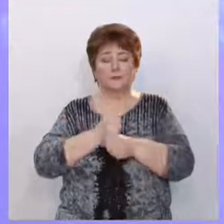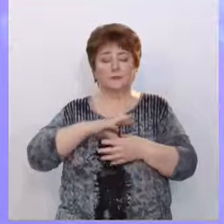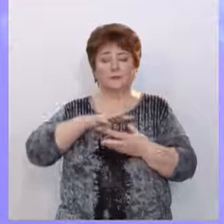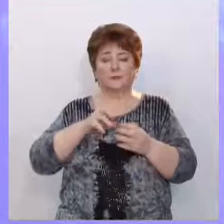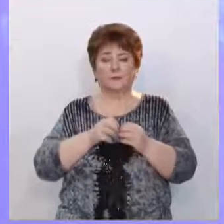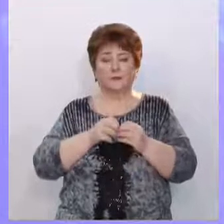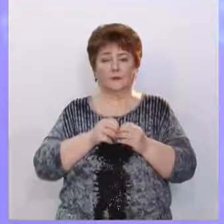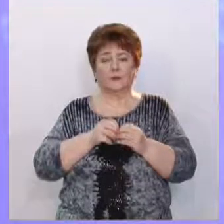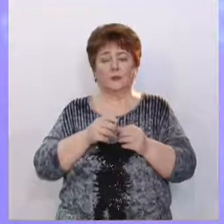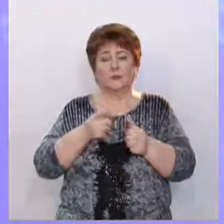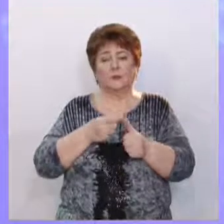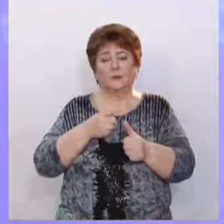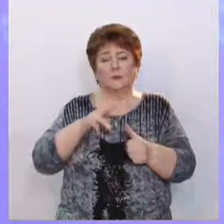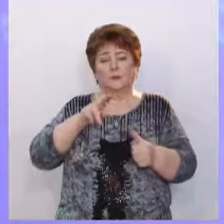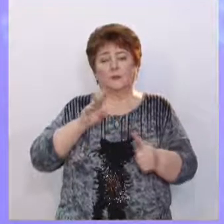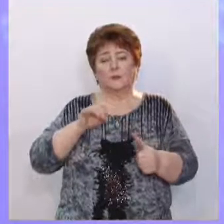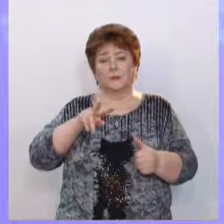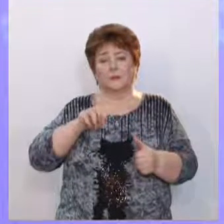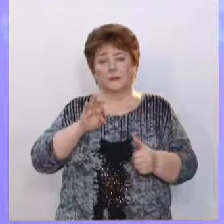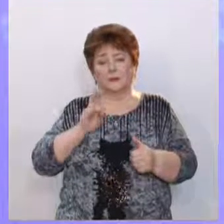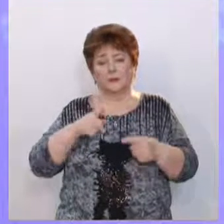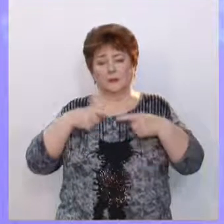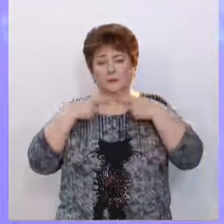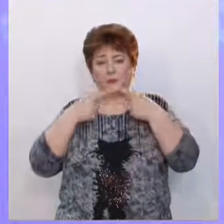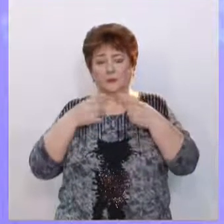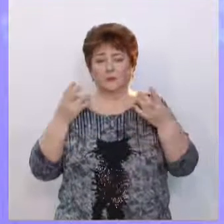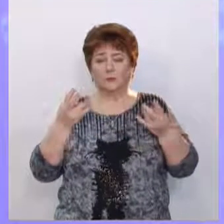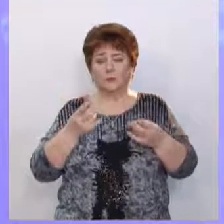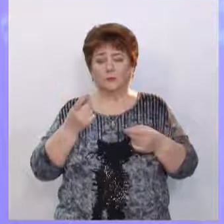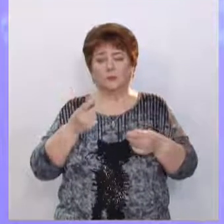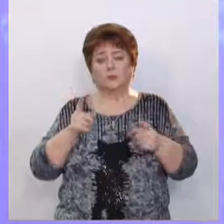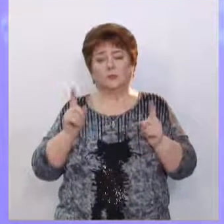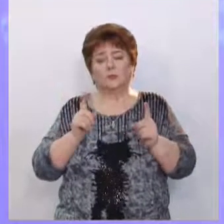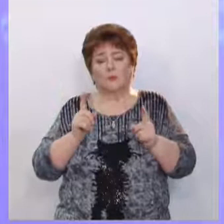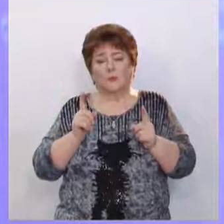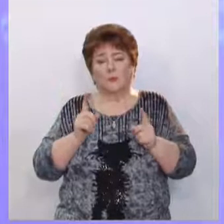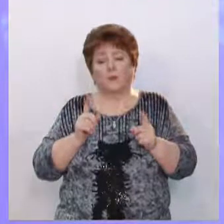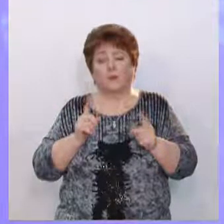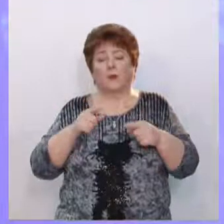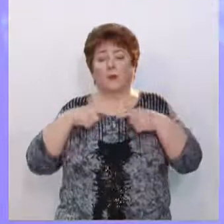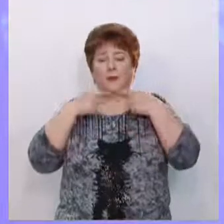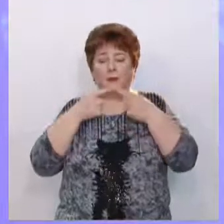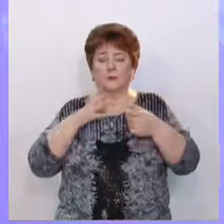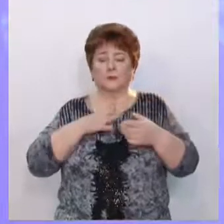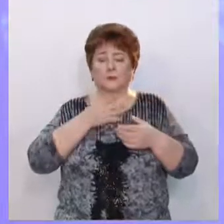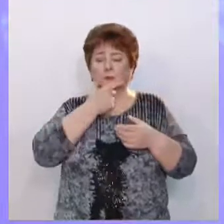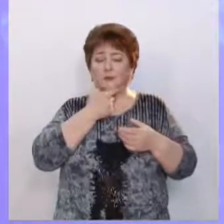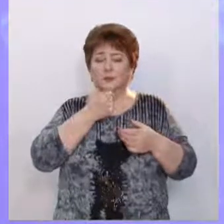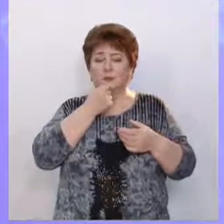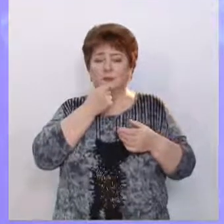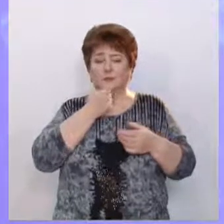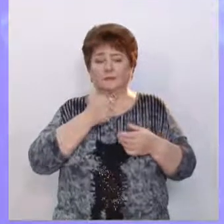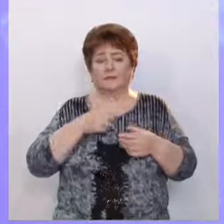вывод. Имена прилагательные в речи нужны для того, чтобы речь была